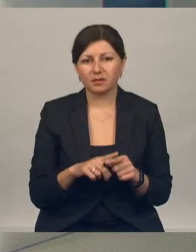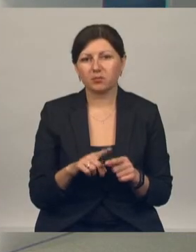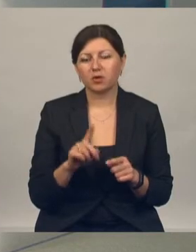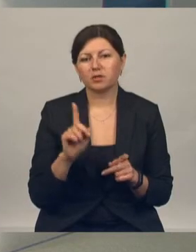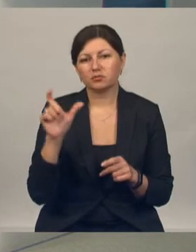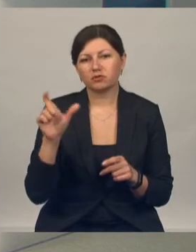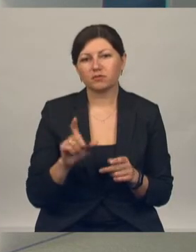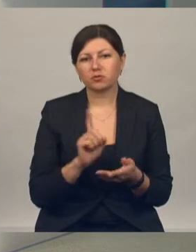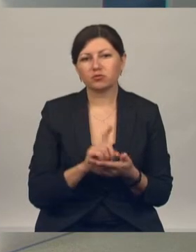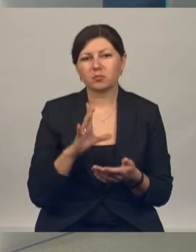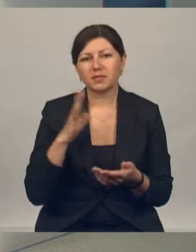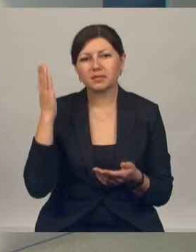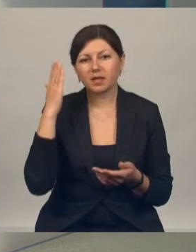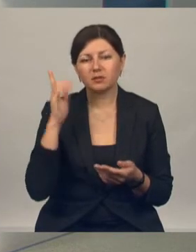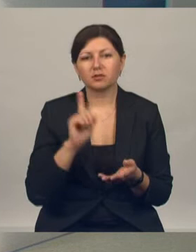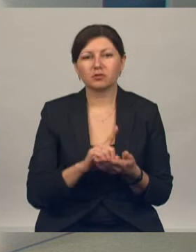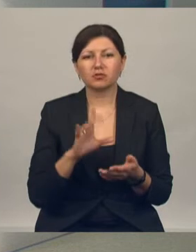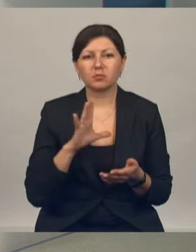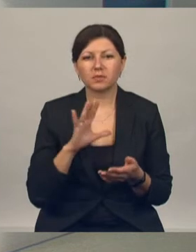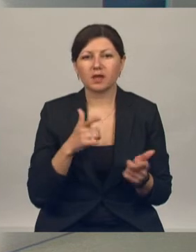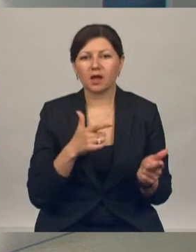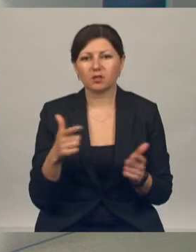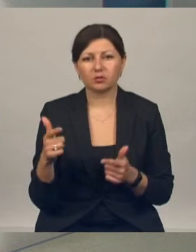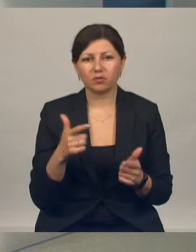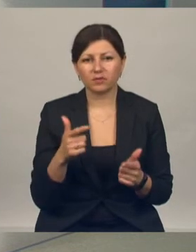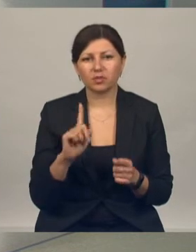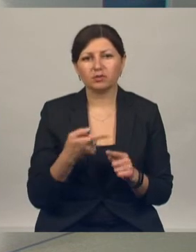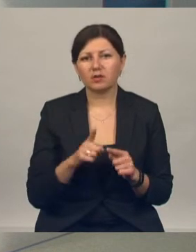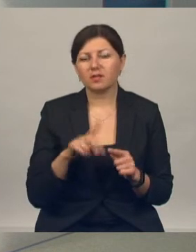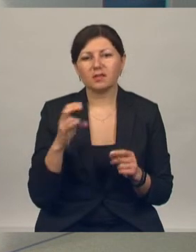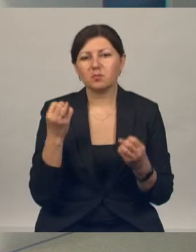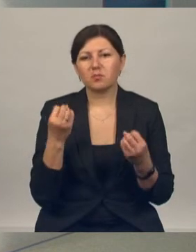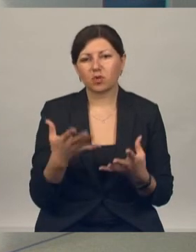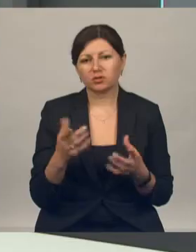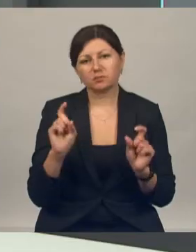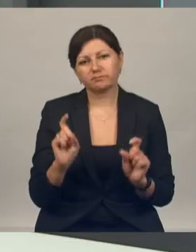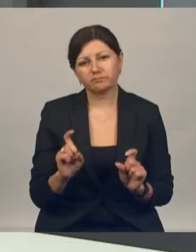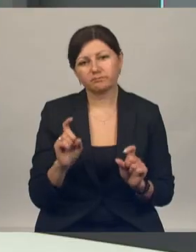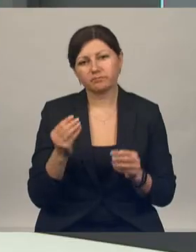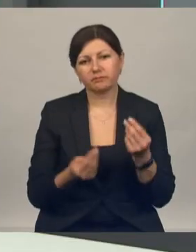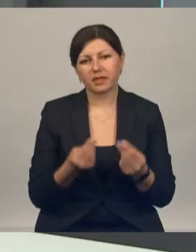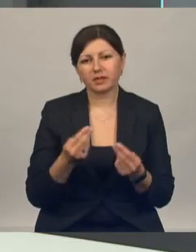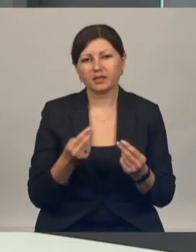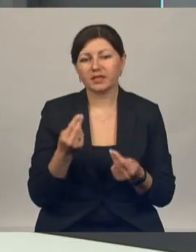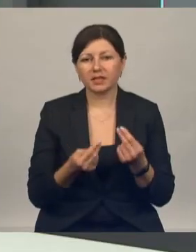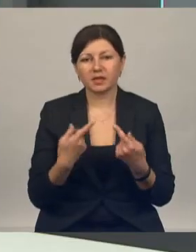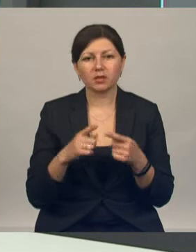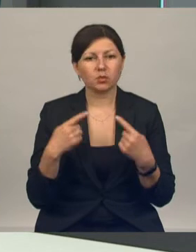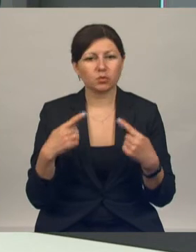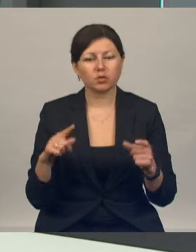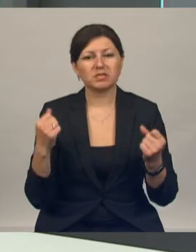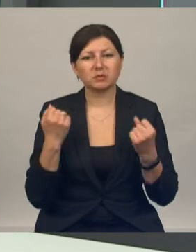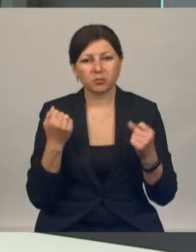что у человека должен быть талант, у него должна быть готовность к тому, что это не просто сидеть и играть. Игры – это другое. Спорт –